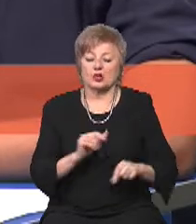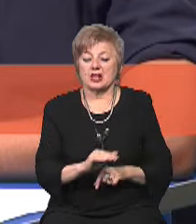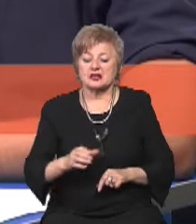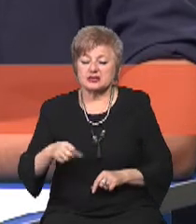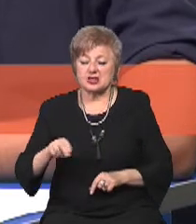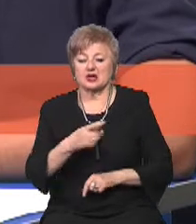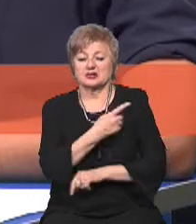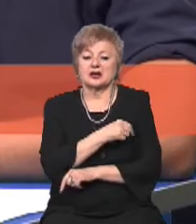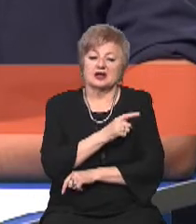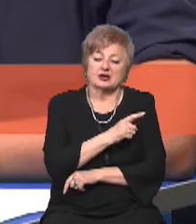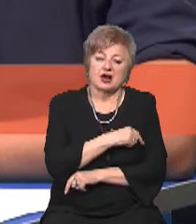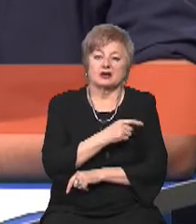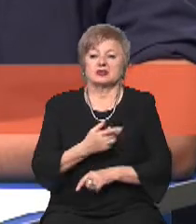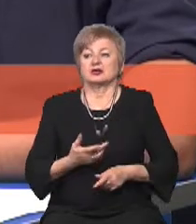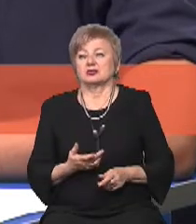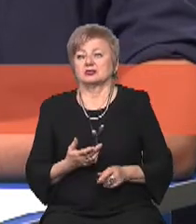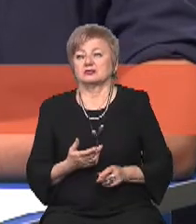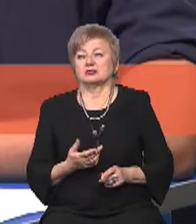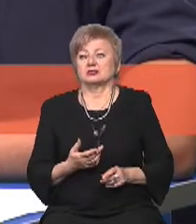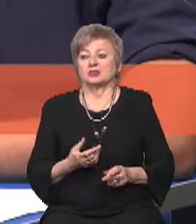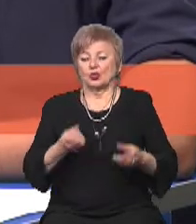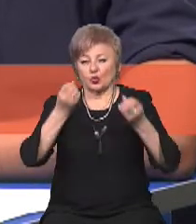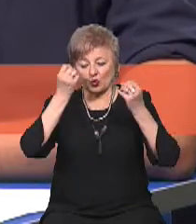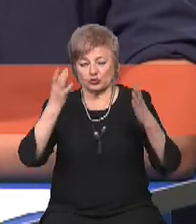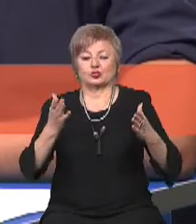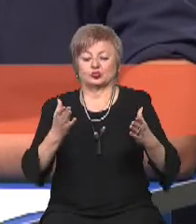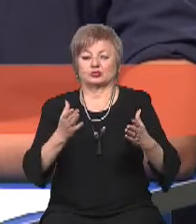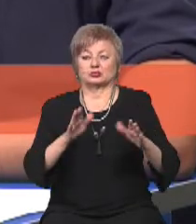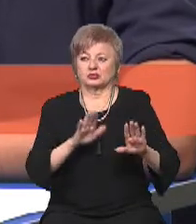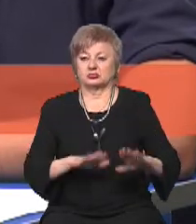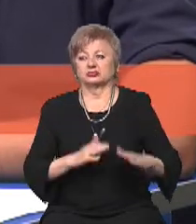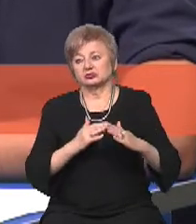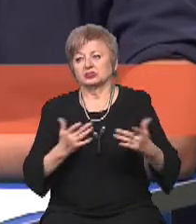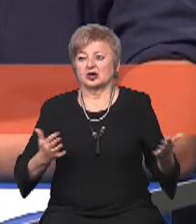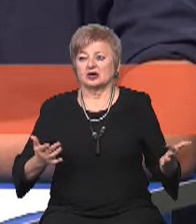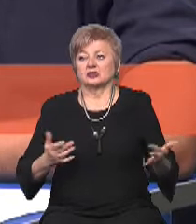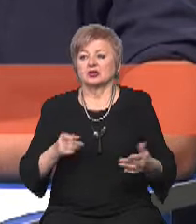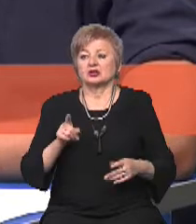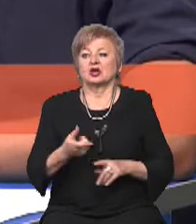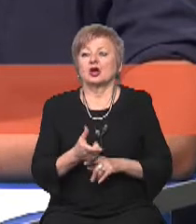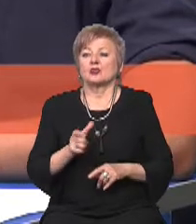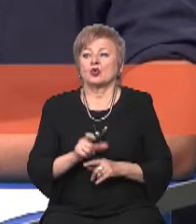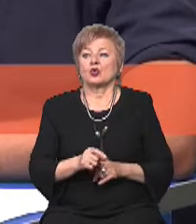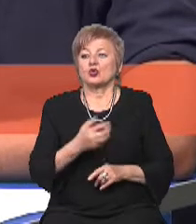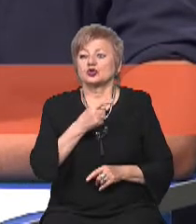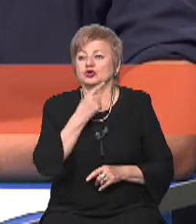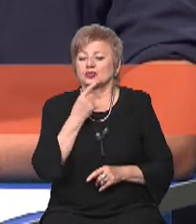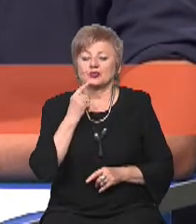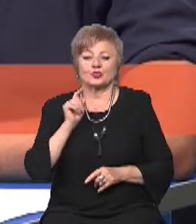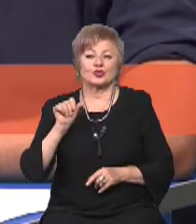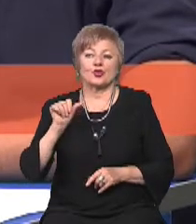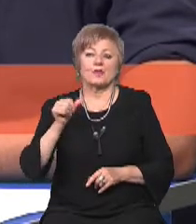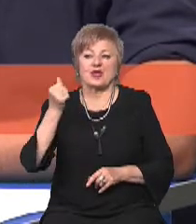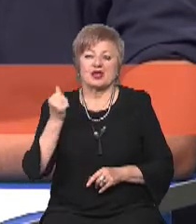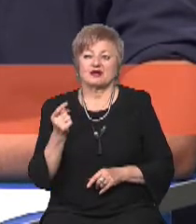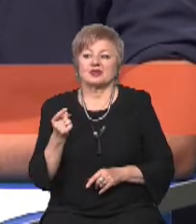садочки, лікарні, об'єкти культури. які там дуже багато, вони якраз перші беруть